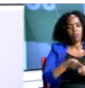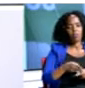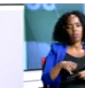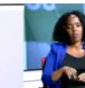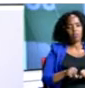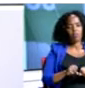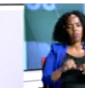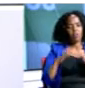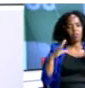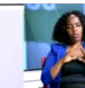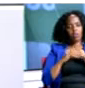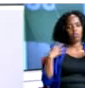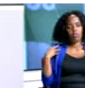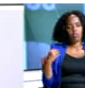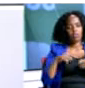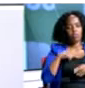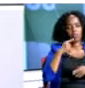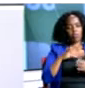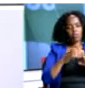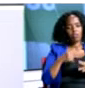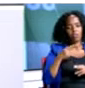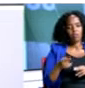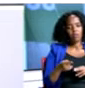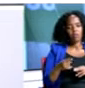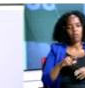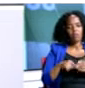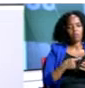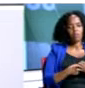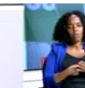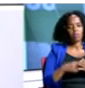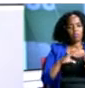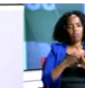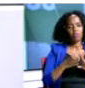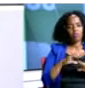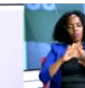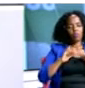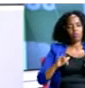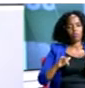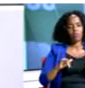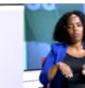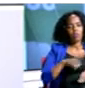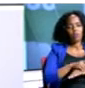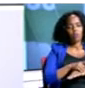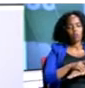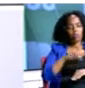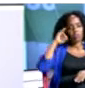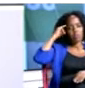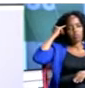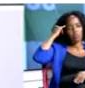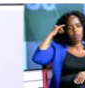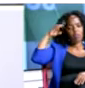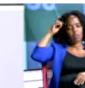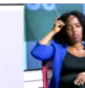bulaa nageenyi keenyas akkana ta'eera jenna. Hayyee kanaafuu nageenyi keenya akkana gootanii. Dr. Jilchaa